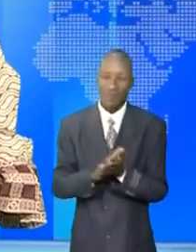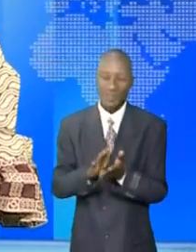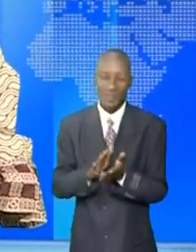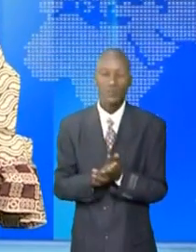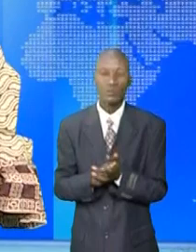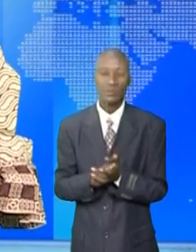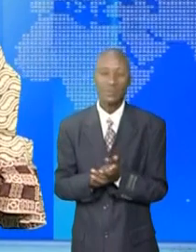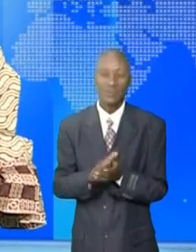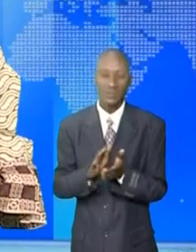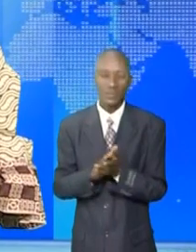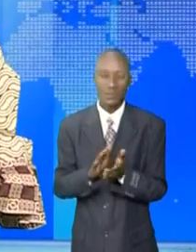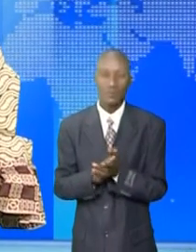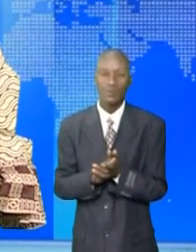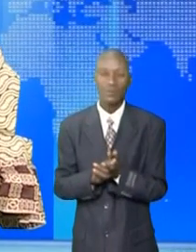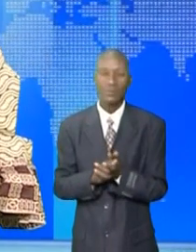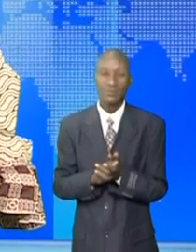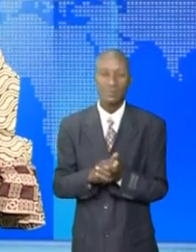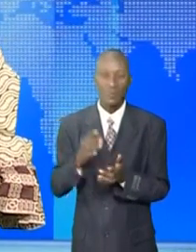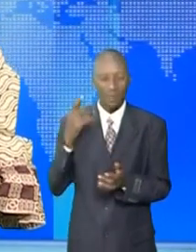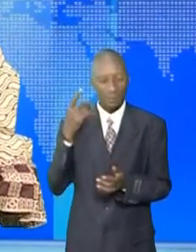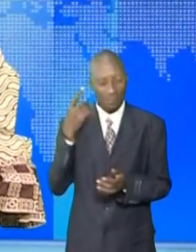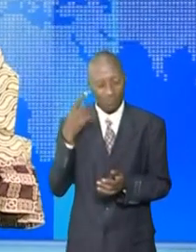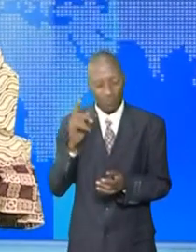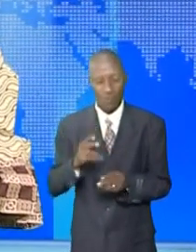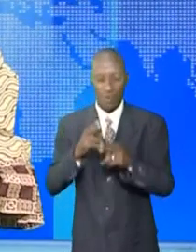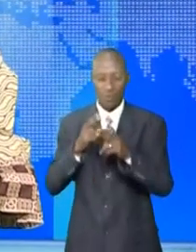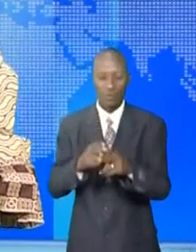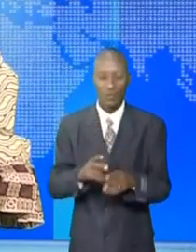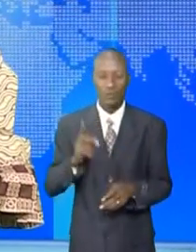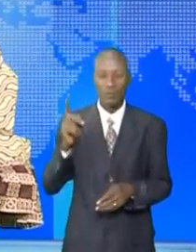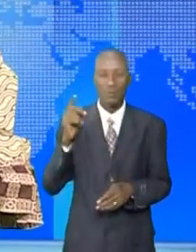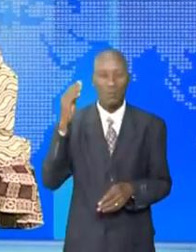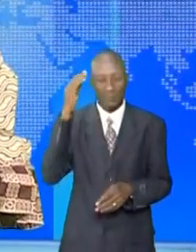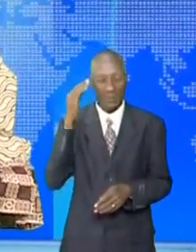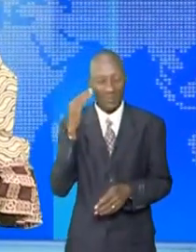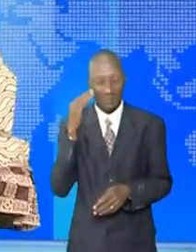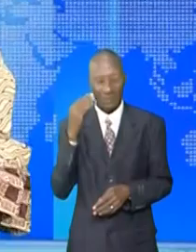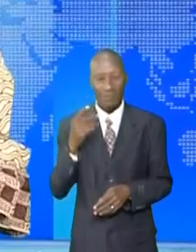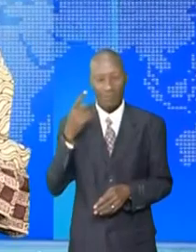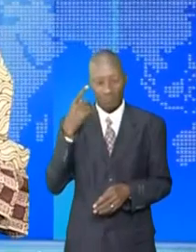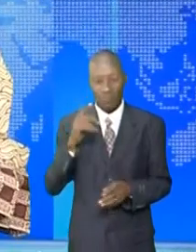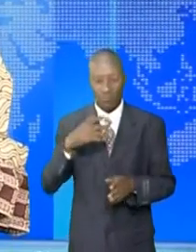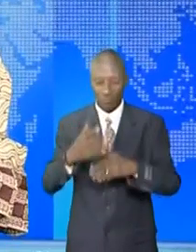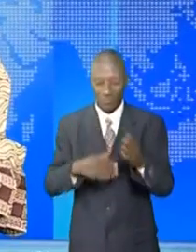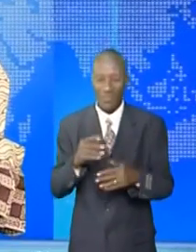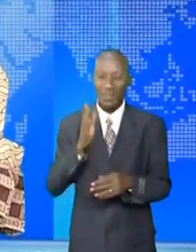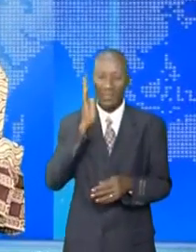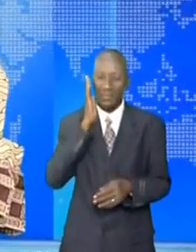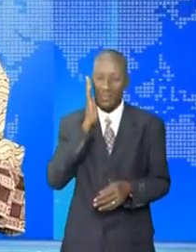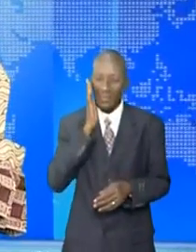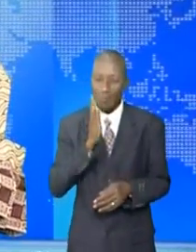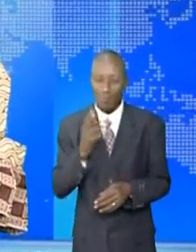confiance lui concédée en qualité du Premier ministre pour la matérialisation de la vision de l'Union sacrée pour la